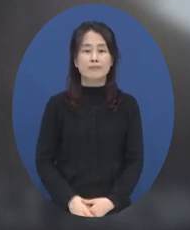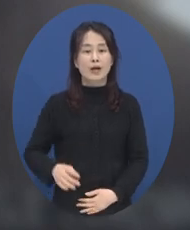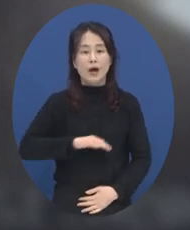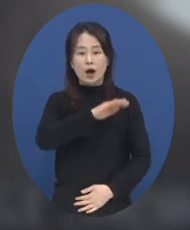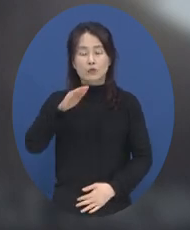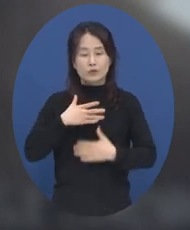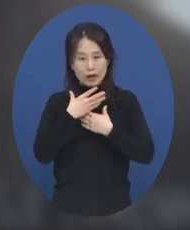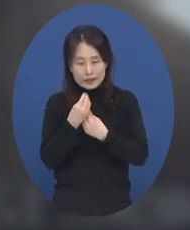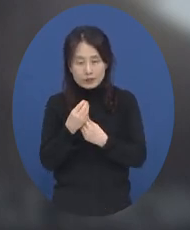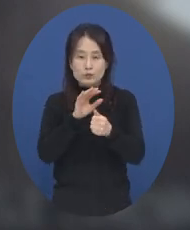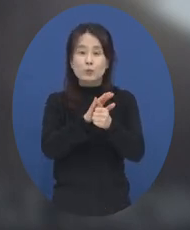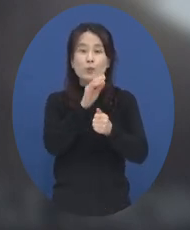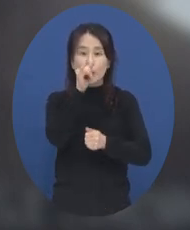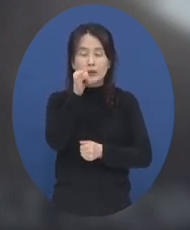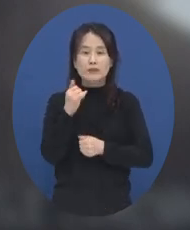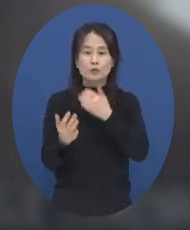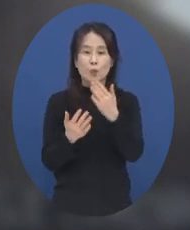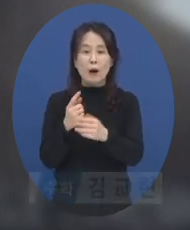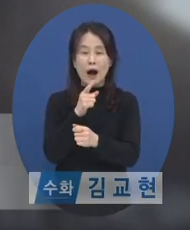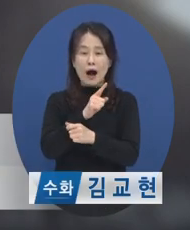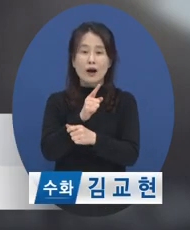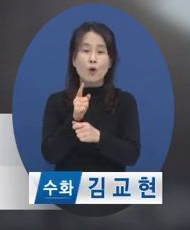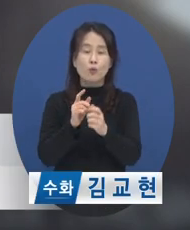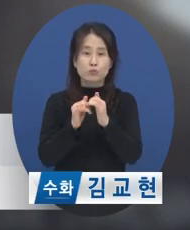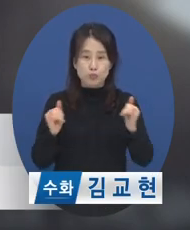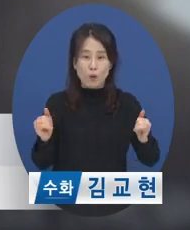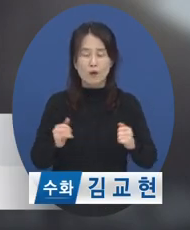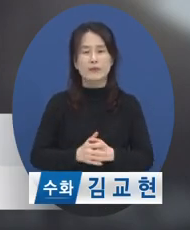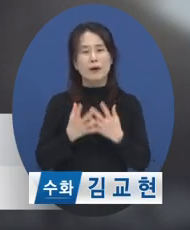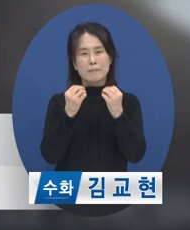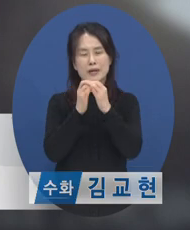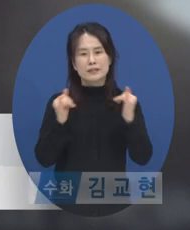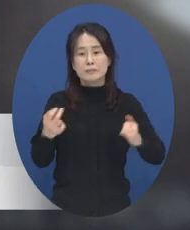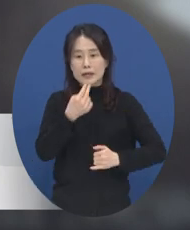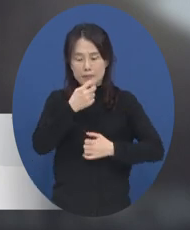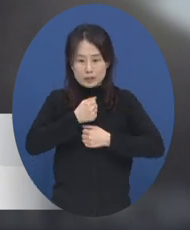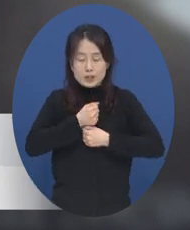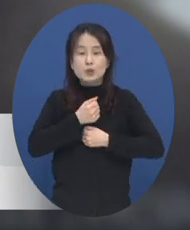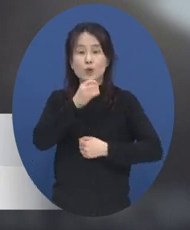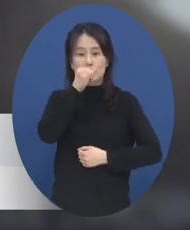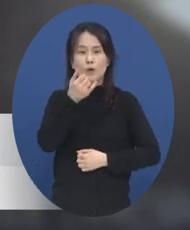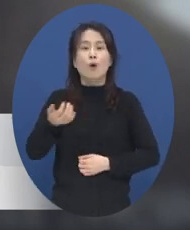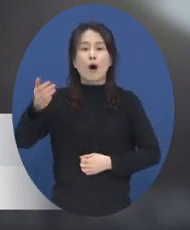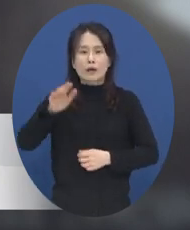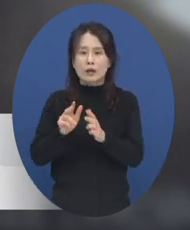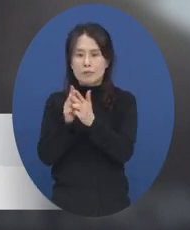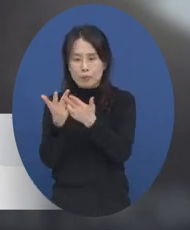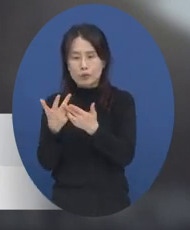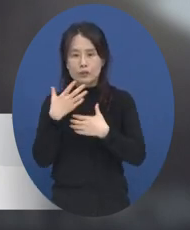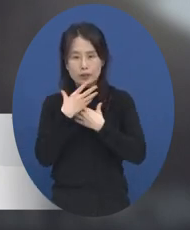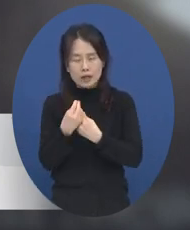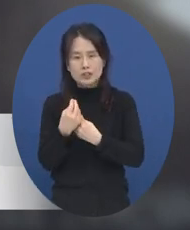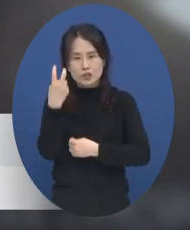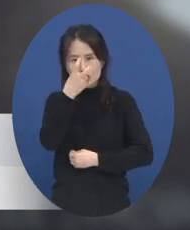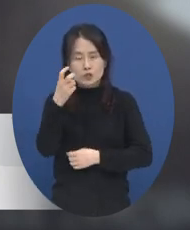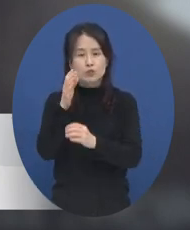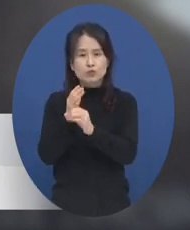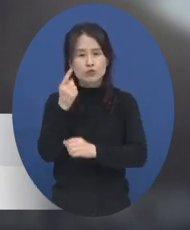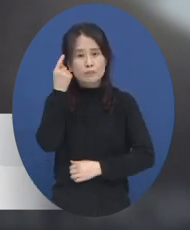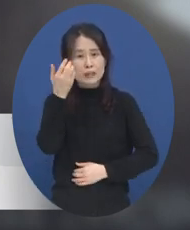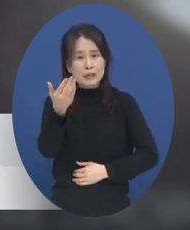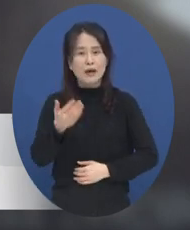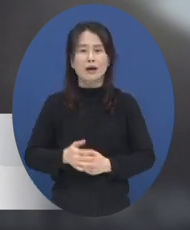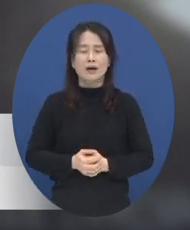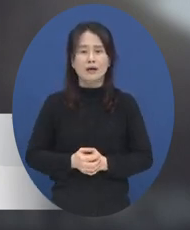우리의 안전을 책임지는 소방 공부한 수많은 사람들의 안전을 지키고 있지만 성자 그들의 안전은 잘 지켜지고 있을까요